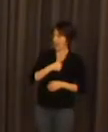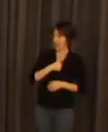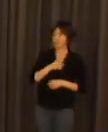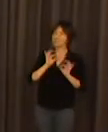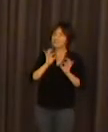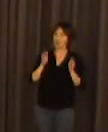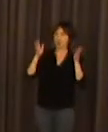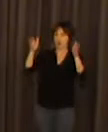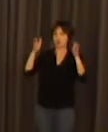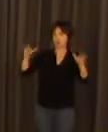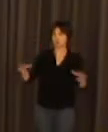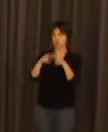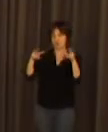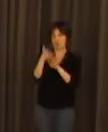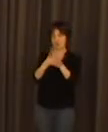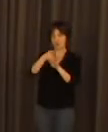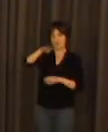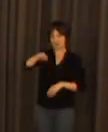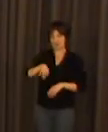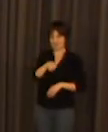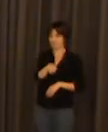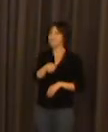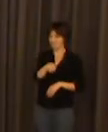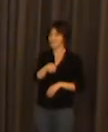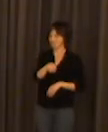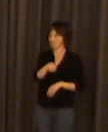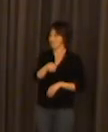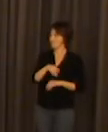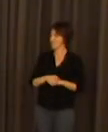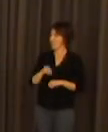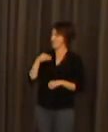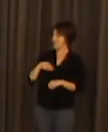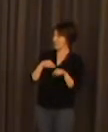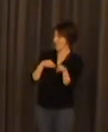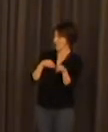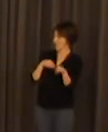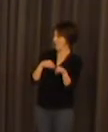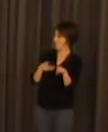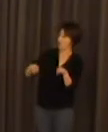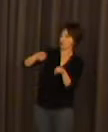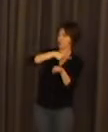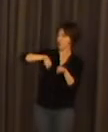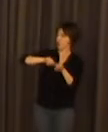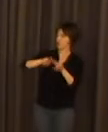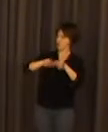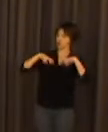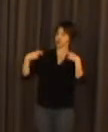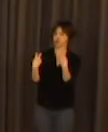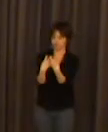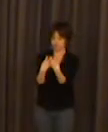Consell Social de la Llengua de Signes Catalana, que és allà on ens apleguem